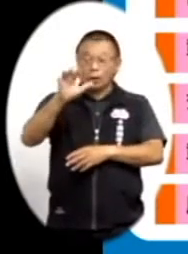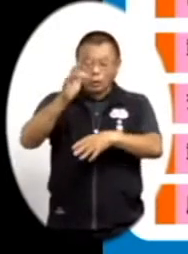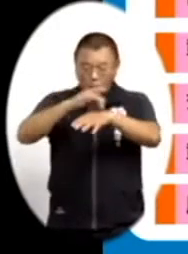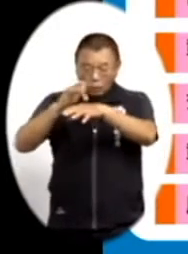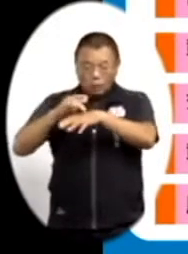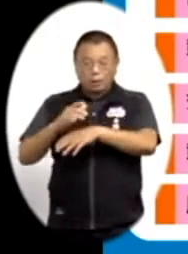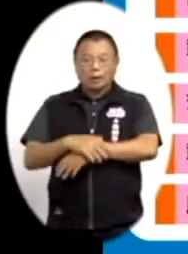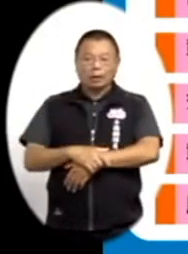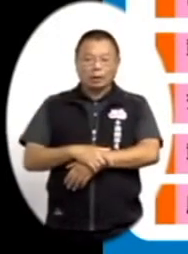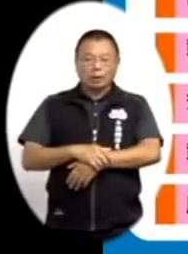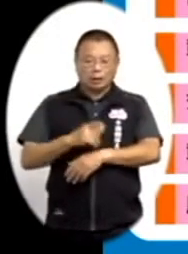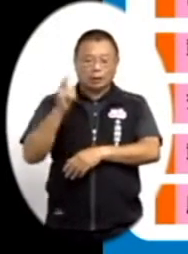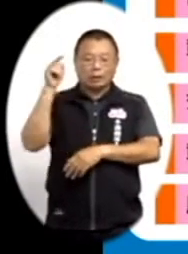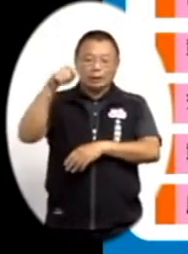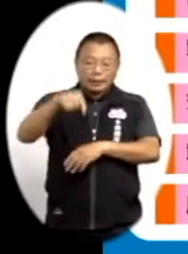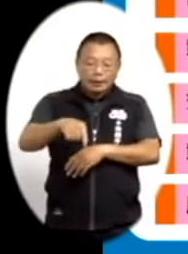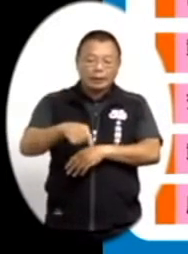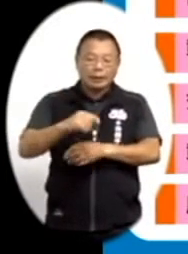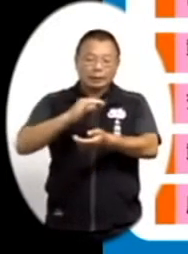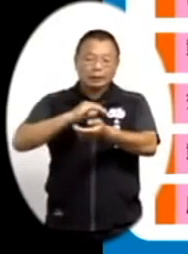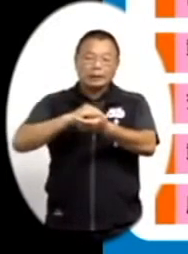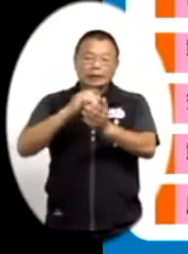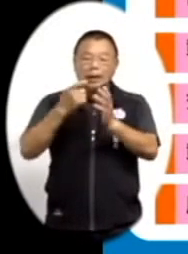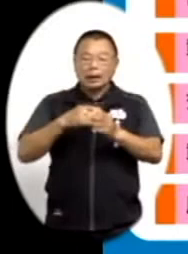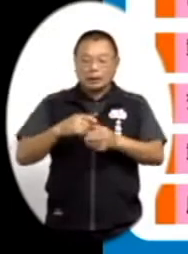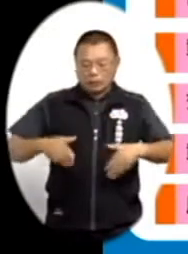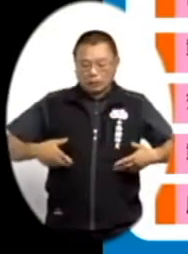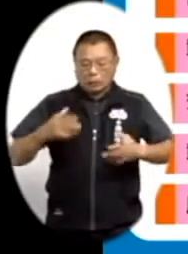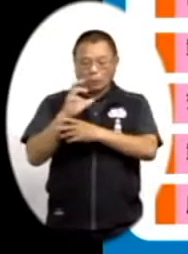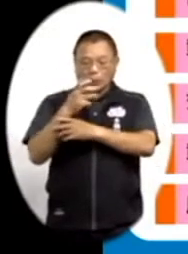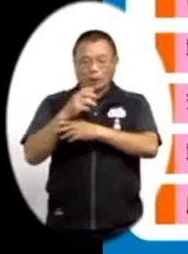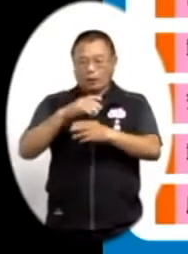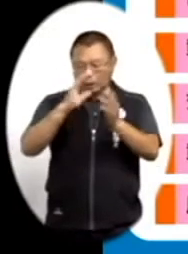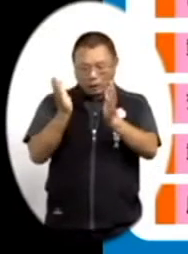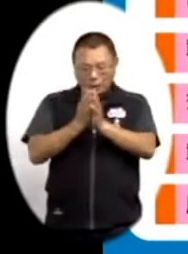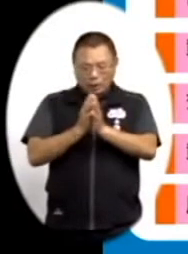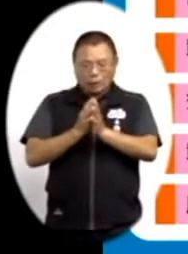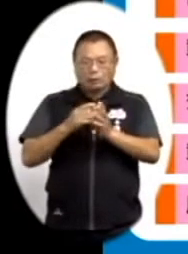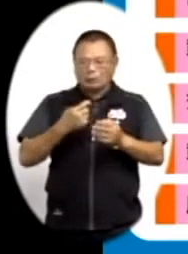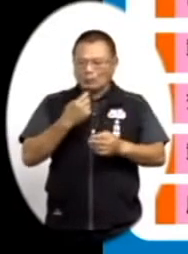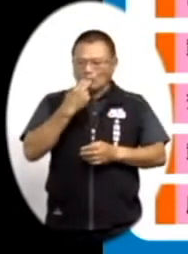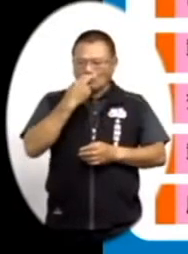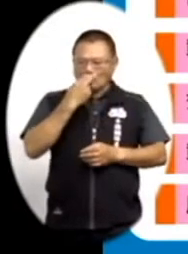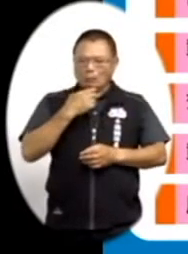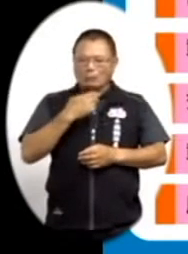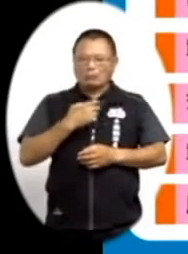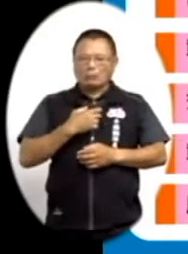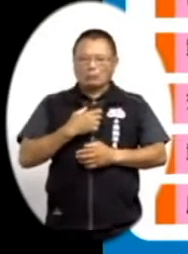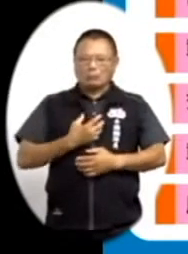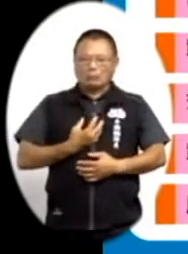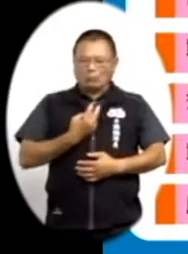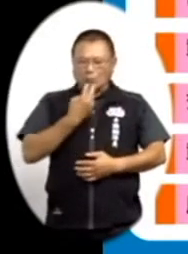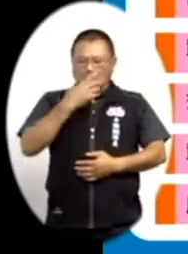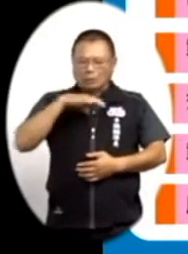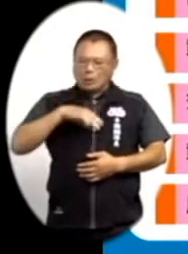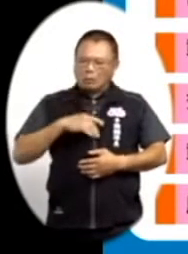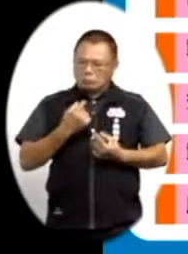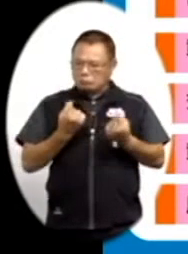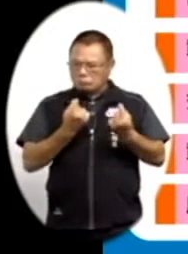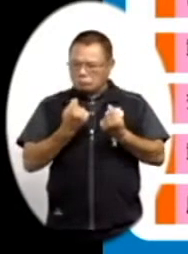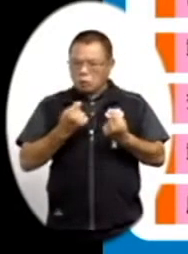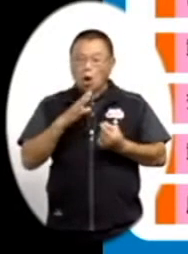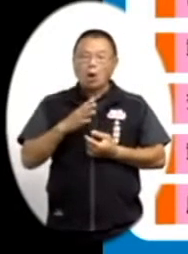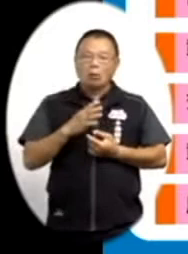史，你到了这一些医院做急诊的话，只要你的呼吸道或者有其他疑似的症